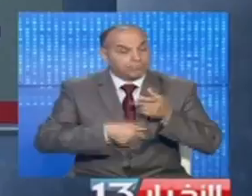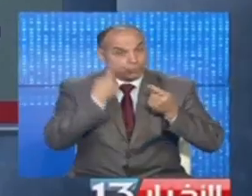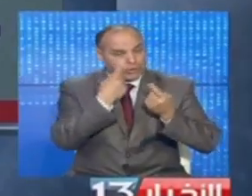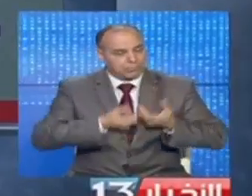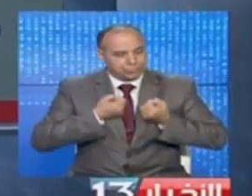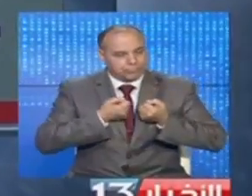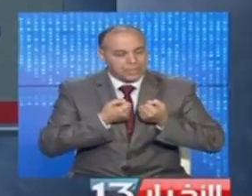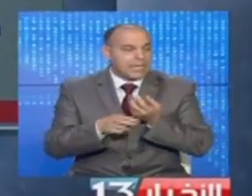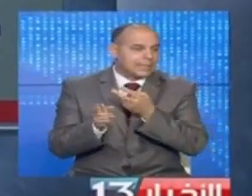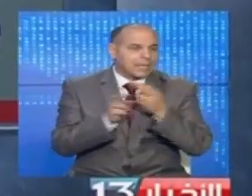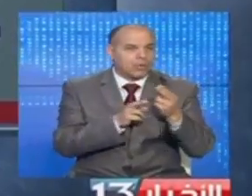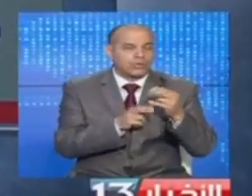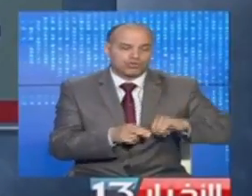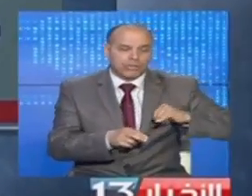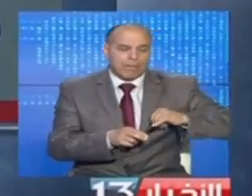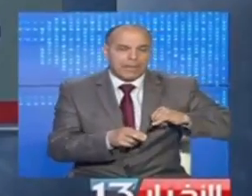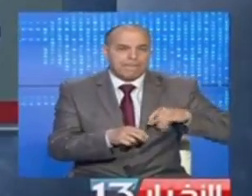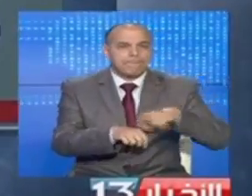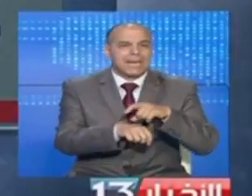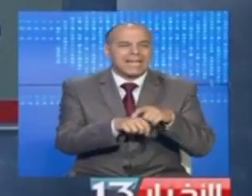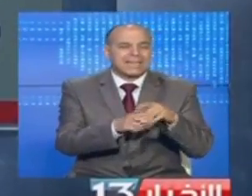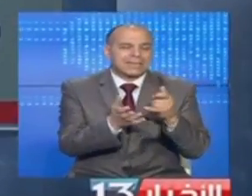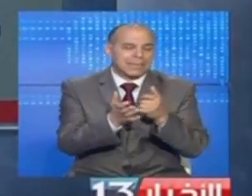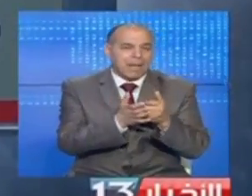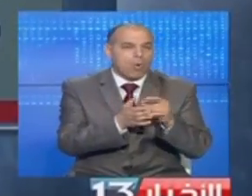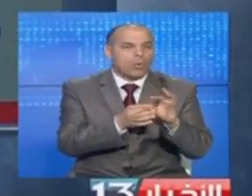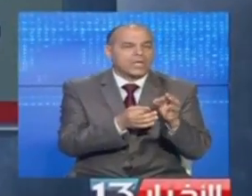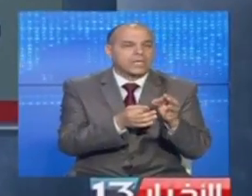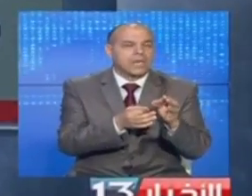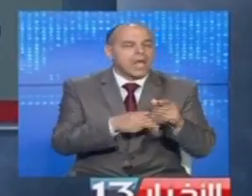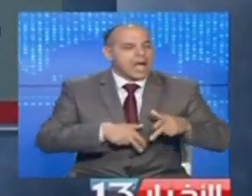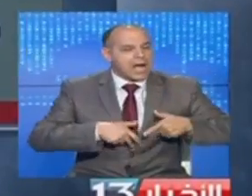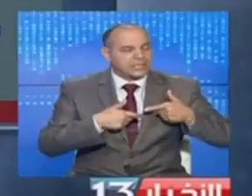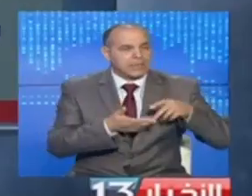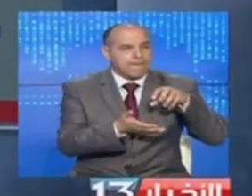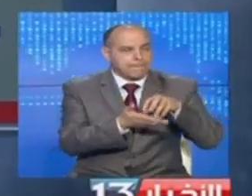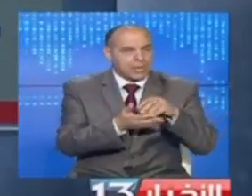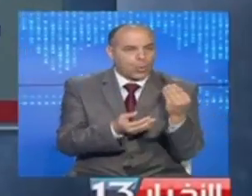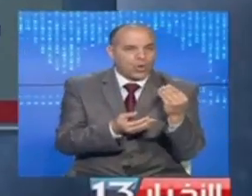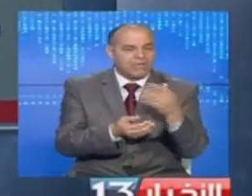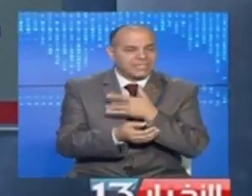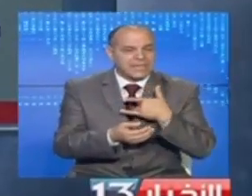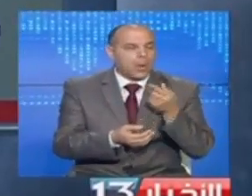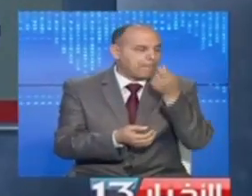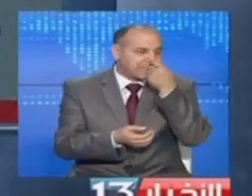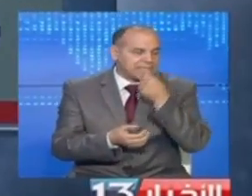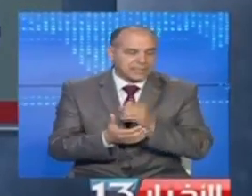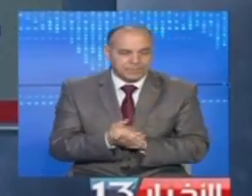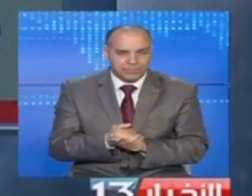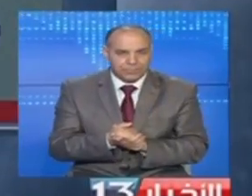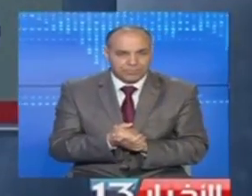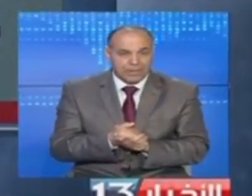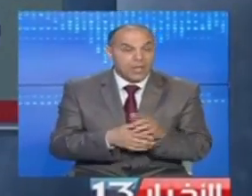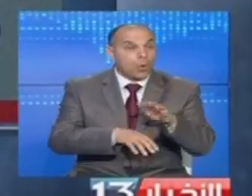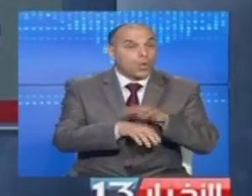كورونا تعود لشاب من بلدية القلعة، وهو من المقيمين بمركز الإيواء الصحي بالمنستيرة.